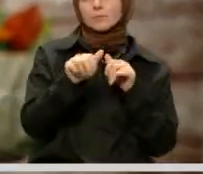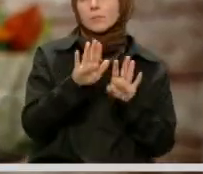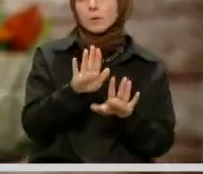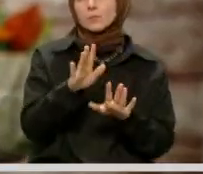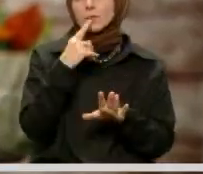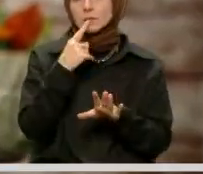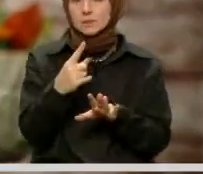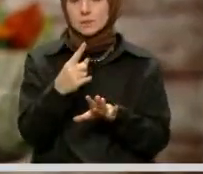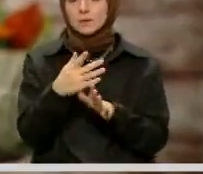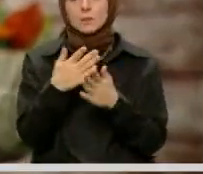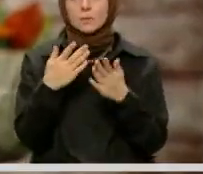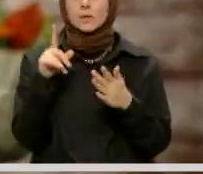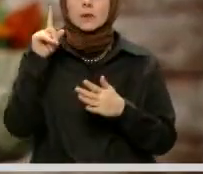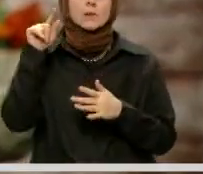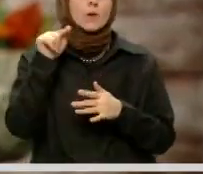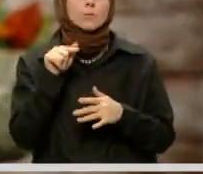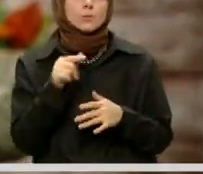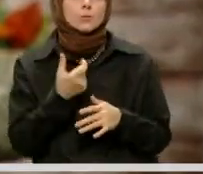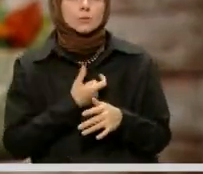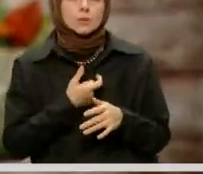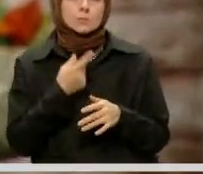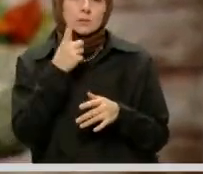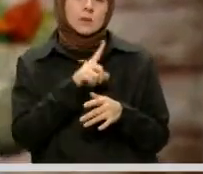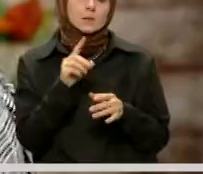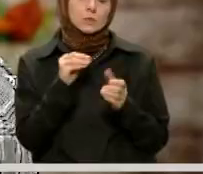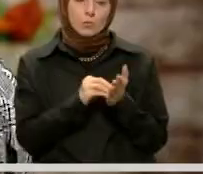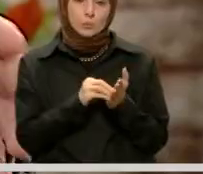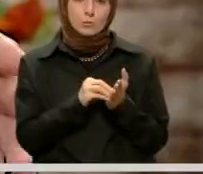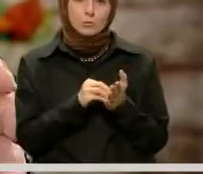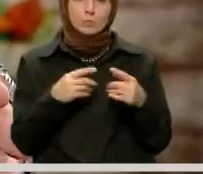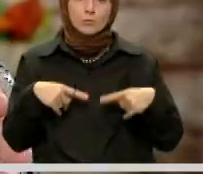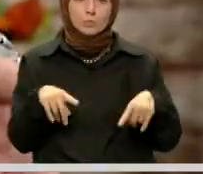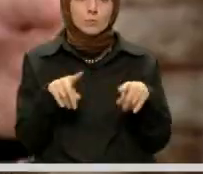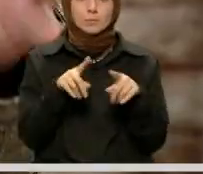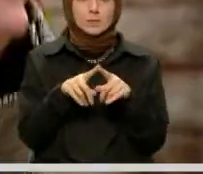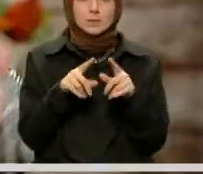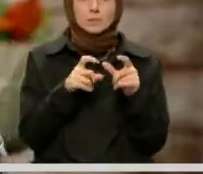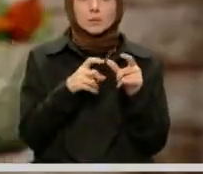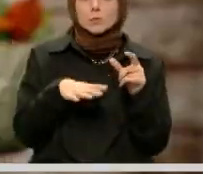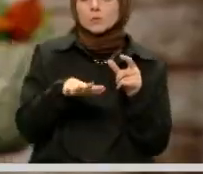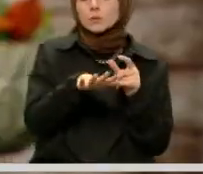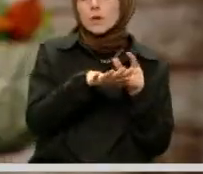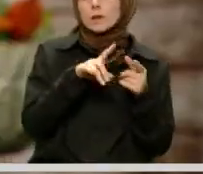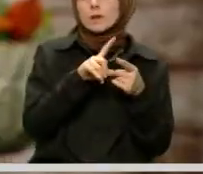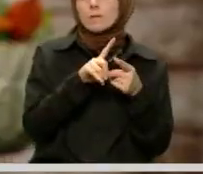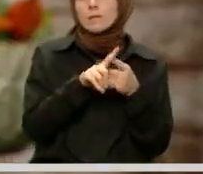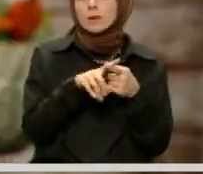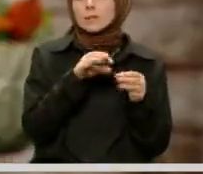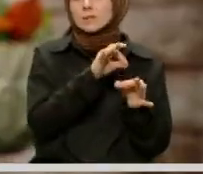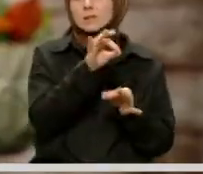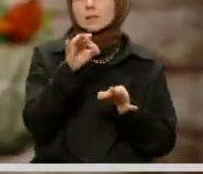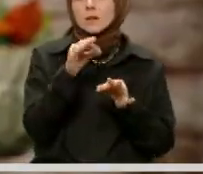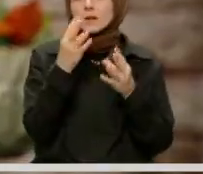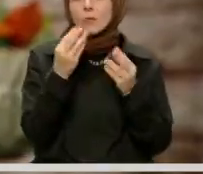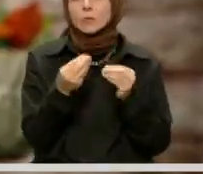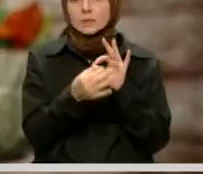koydu. Peki Allah bu kuralı mı koydu sadece? Bizim sosyal ve beşeri münasebetlerimizde koyduğu